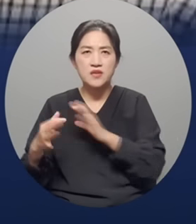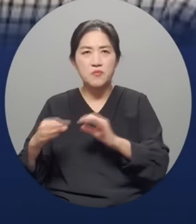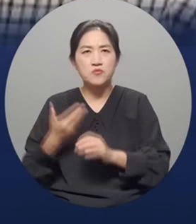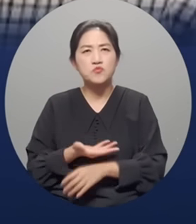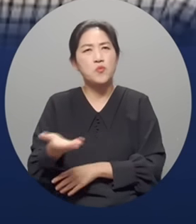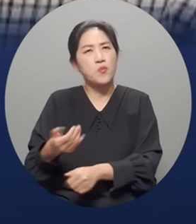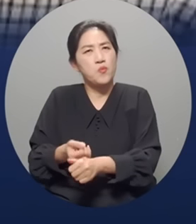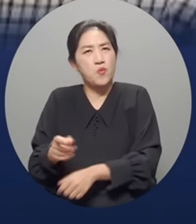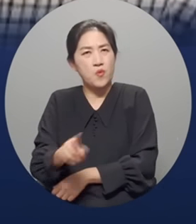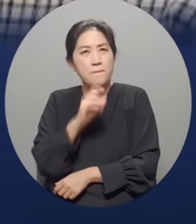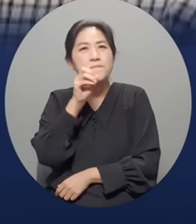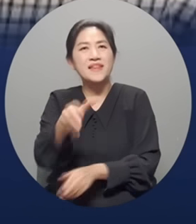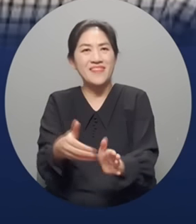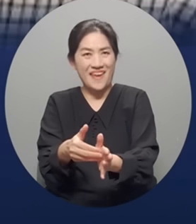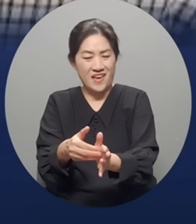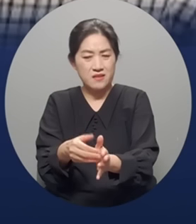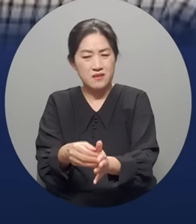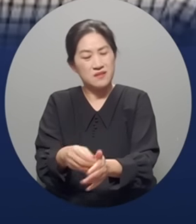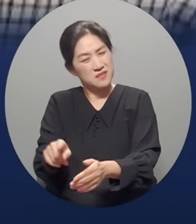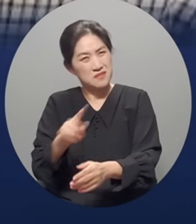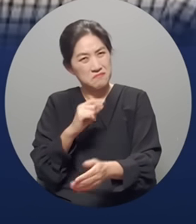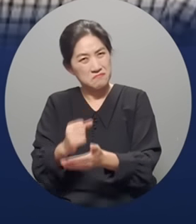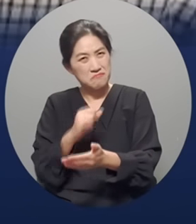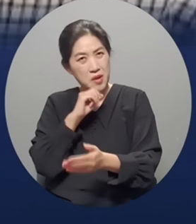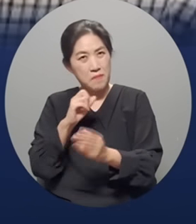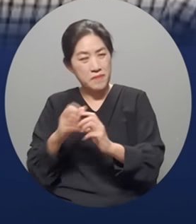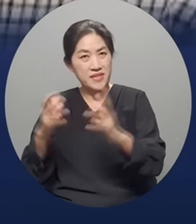좀 해줘라 그랬는데